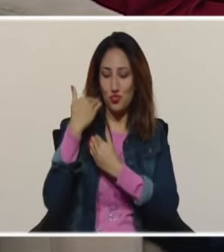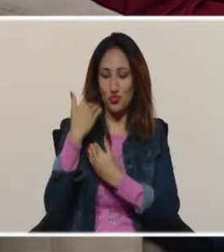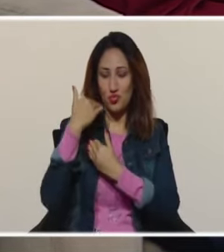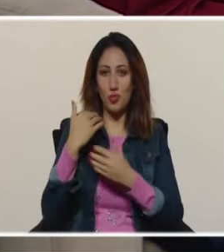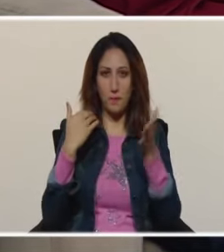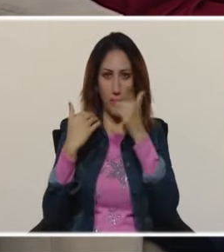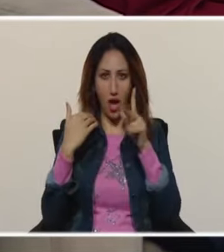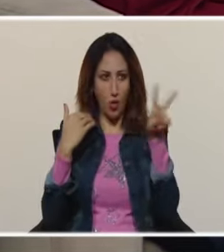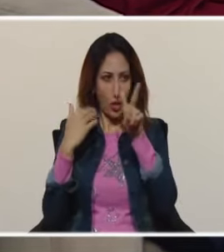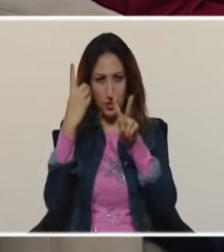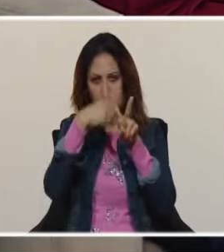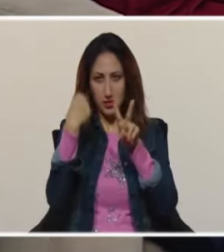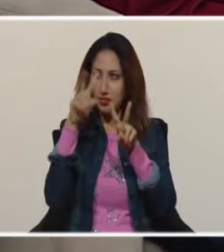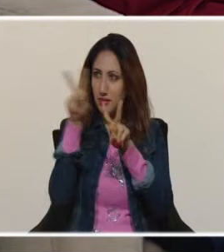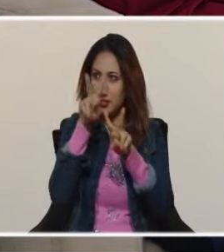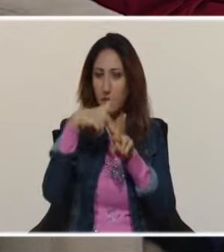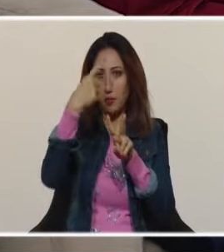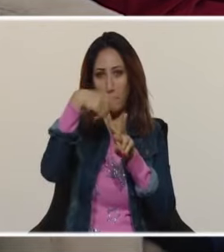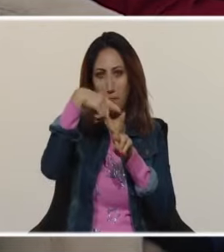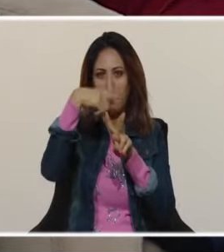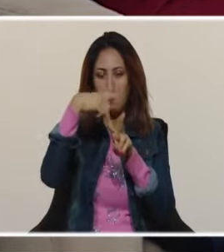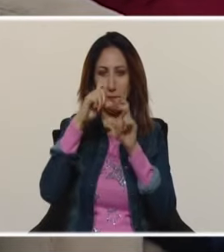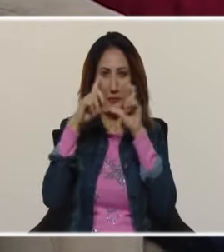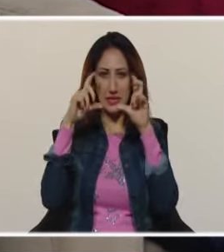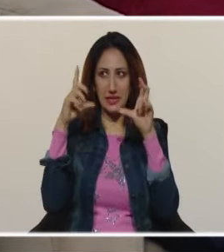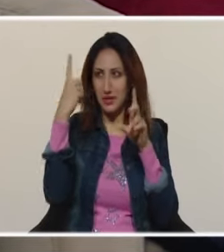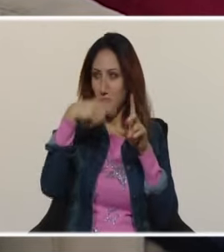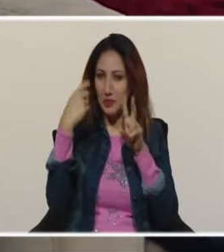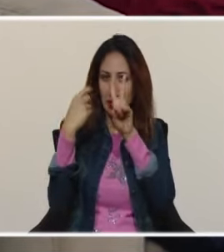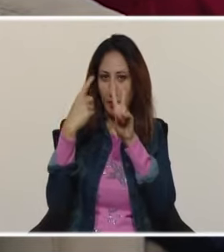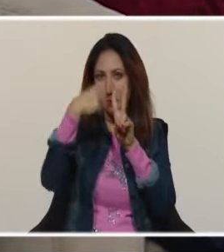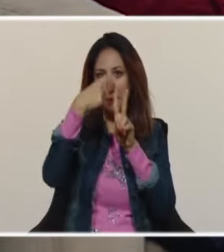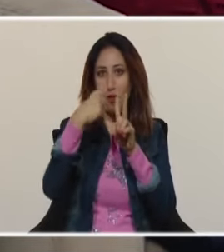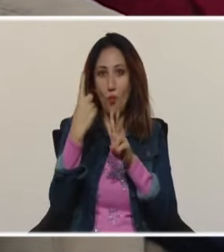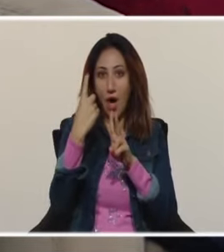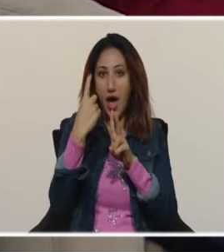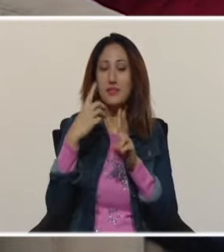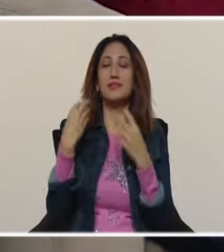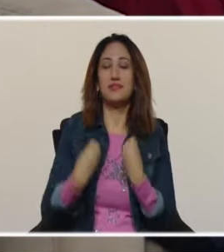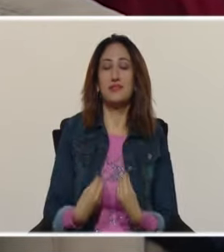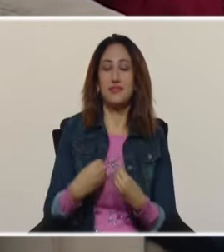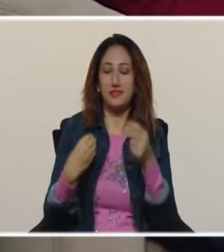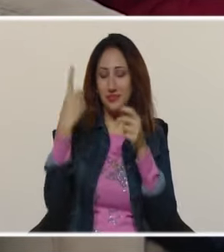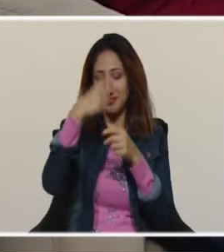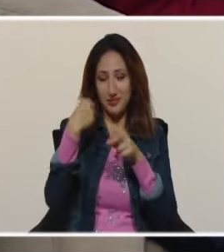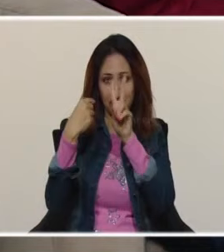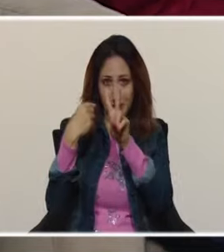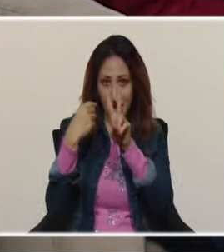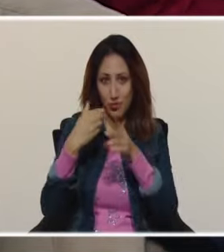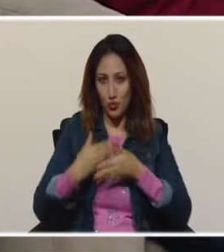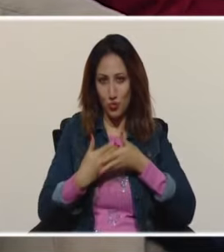اخويا بتفضل تعيط وتصرخ، اول ما بتشوفنا احنا الاثنين مع بعض. يعني مرات اخويا لحد الان ما مش عارفه تفرقنا، والدي ساعات بيتلخبط ما